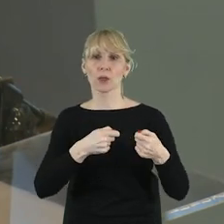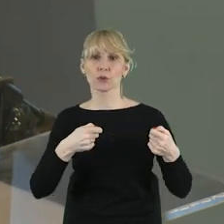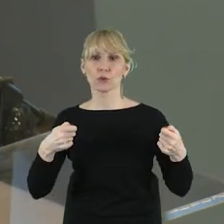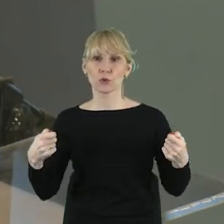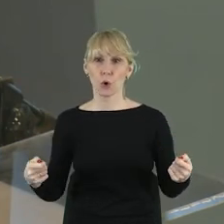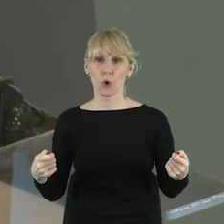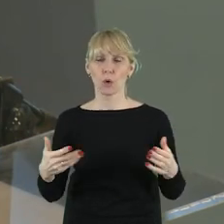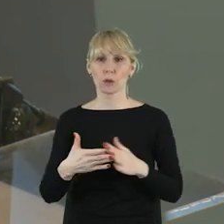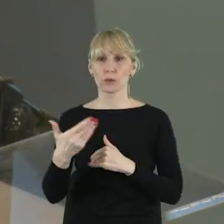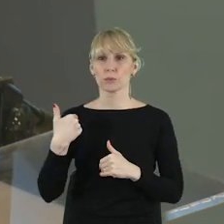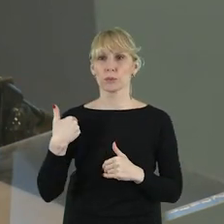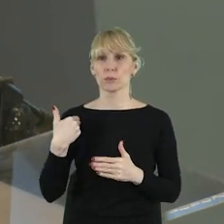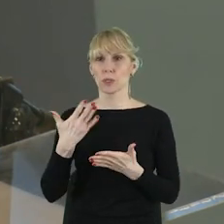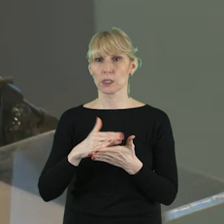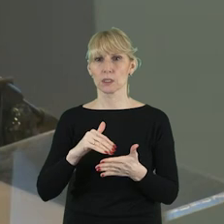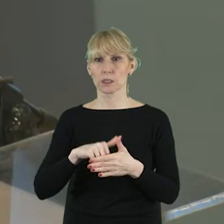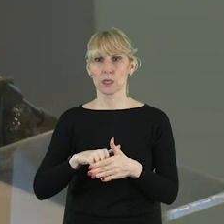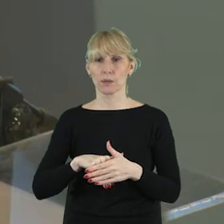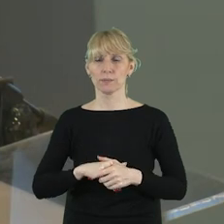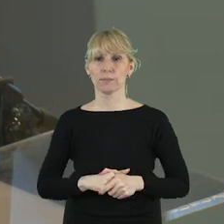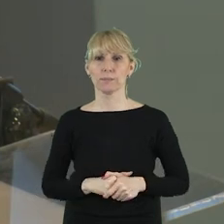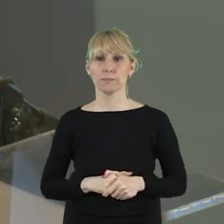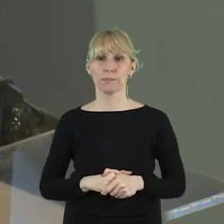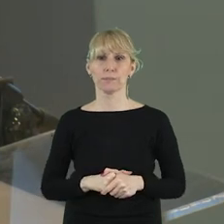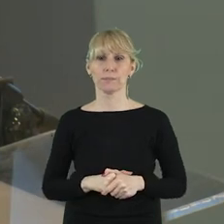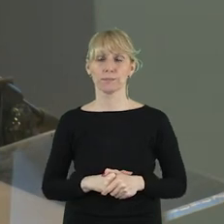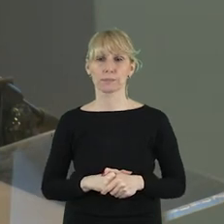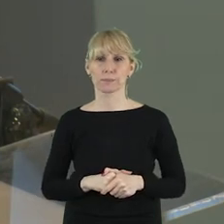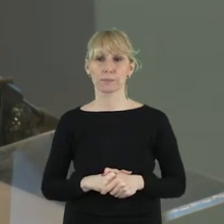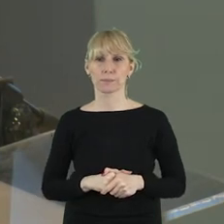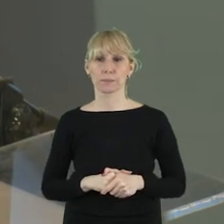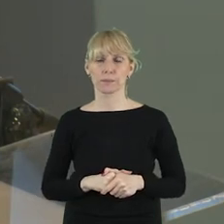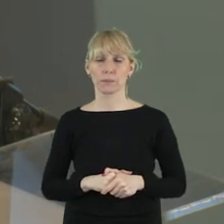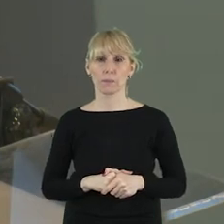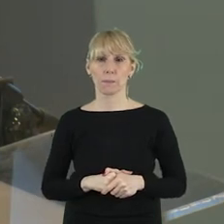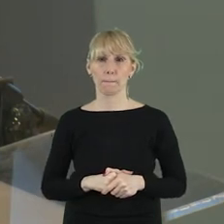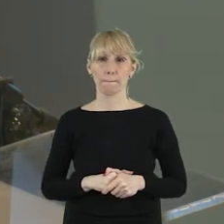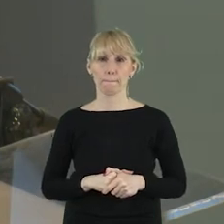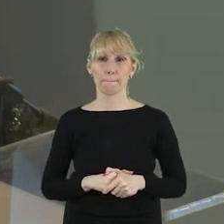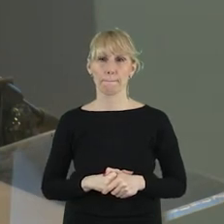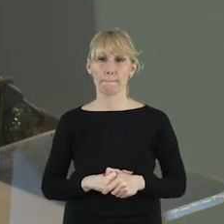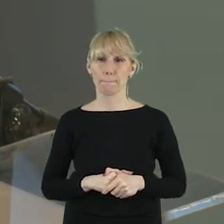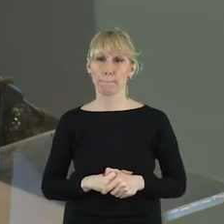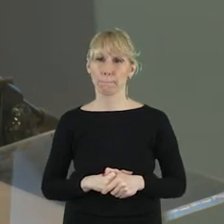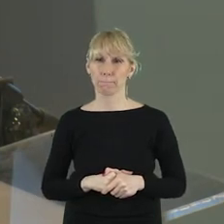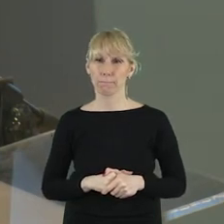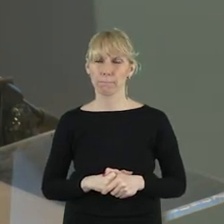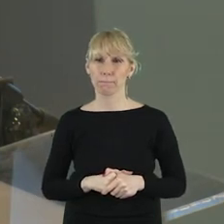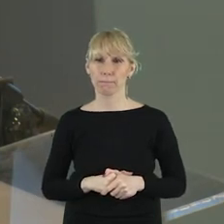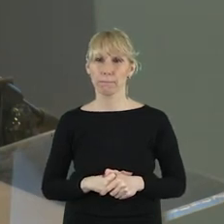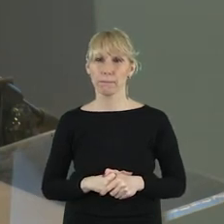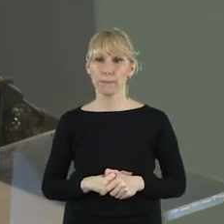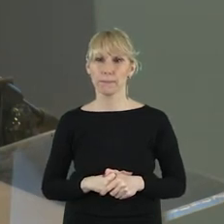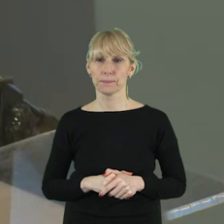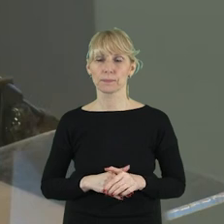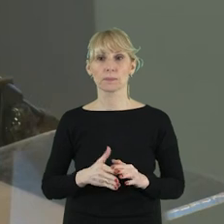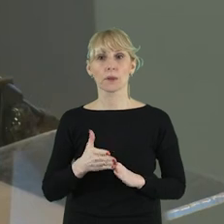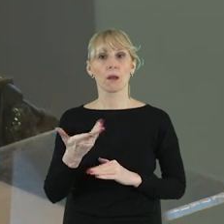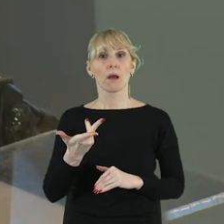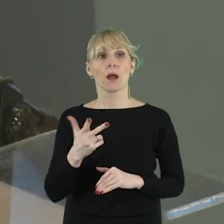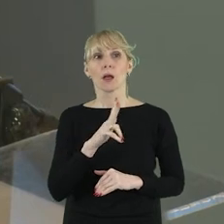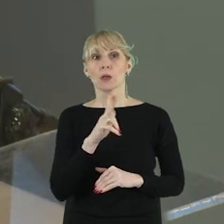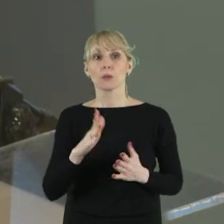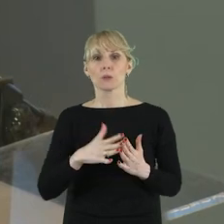się bardzo, że jeśli ktoś będzie miał zawał, to będzie wieziony do najbliższego ośrodka. Jak on